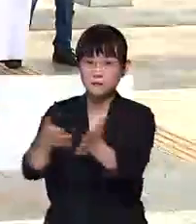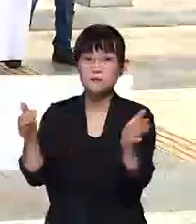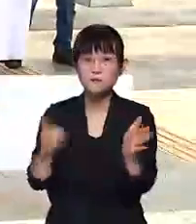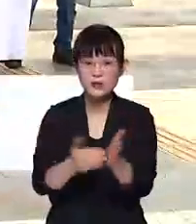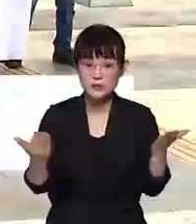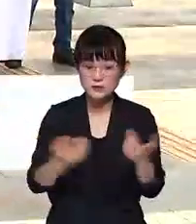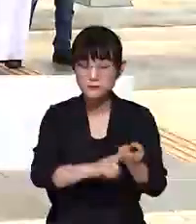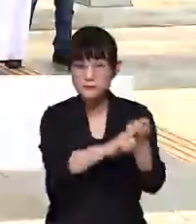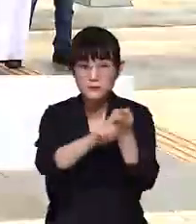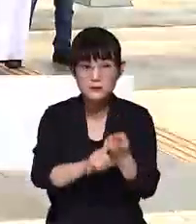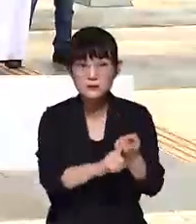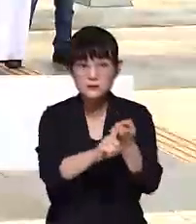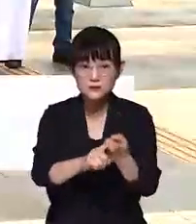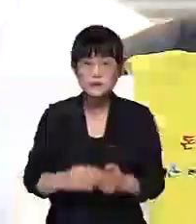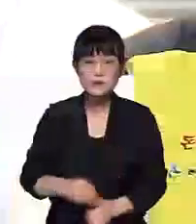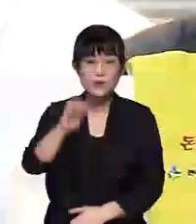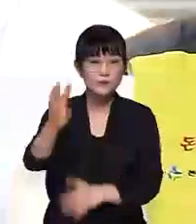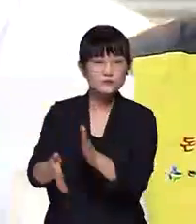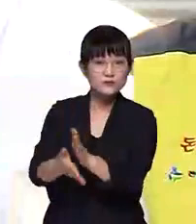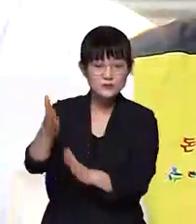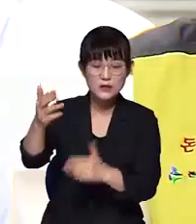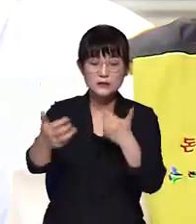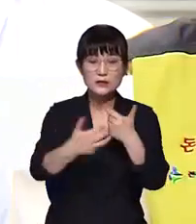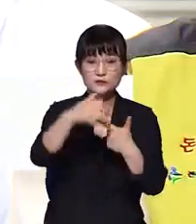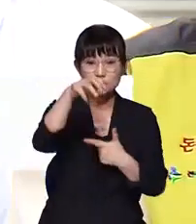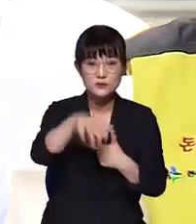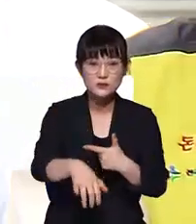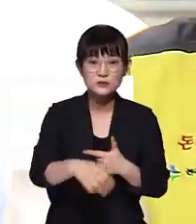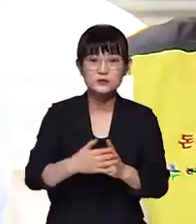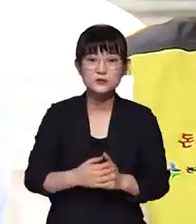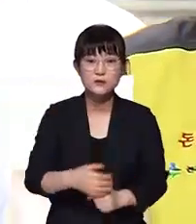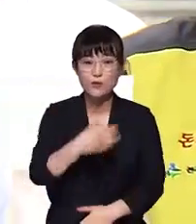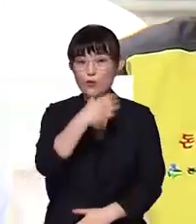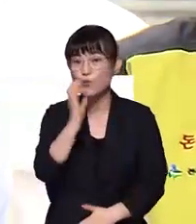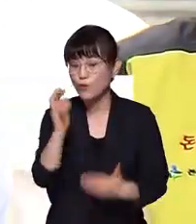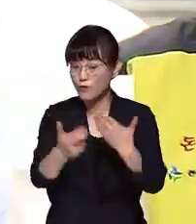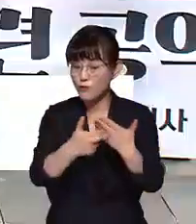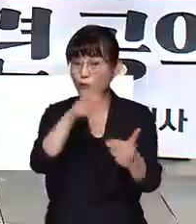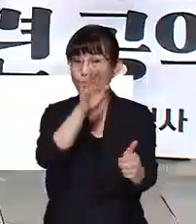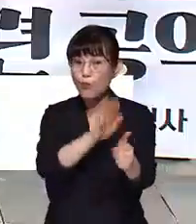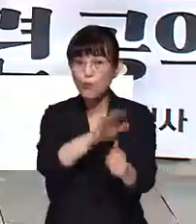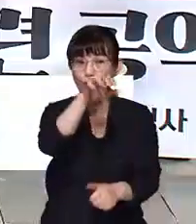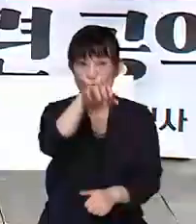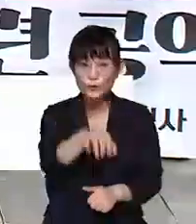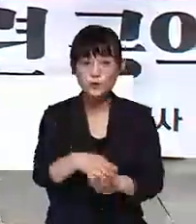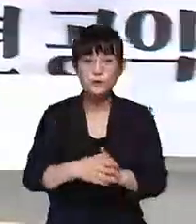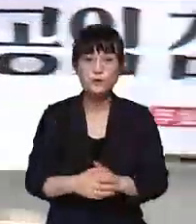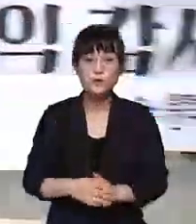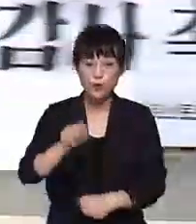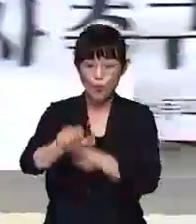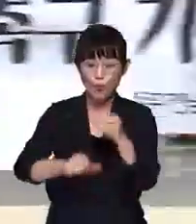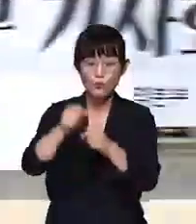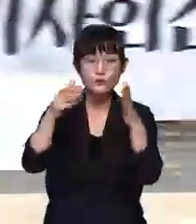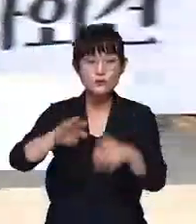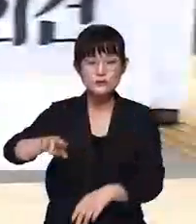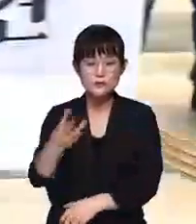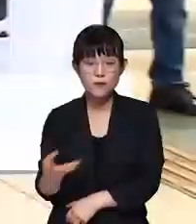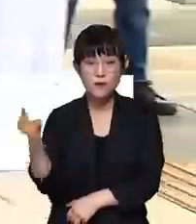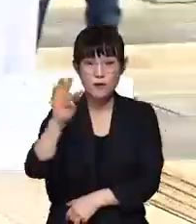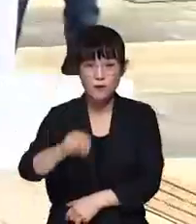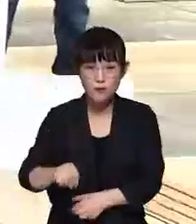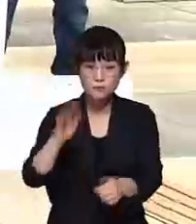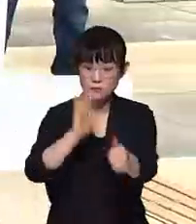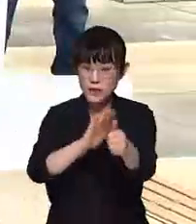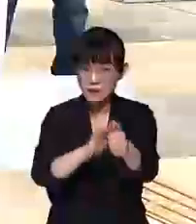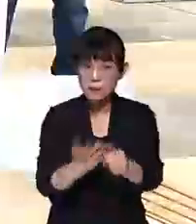광주 전남지부는 광주시가 나주에 위치한 빛골 정신요양원과 진산요양원에 최근 5년간 300억 원이 넘는